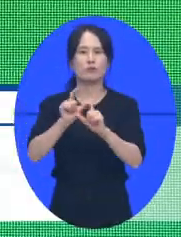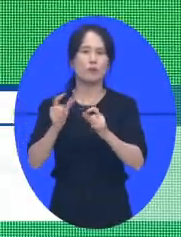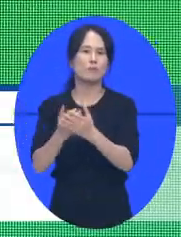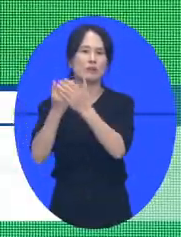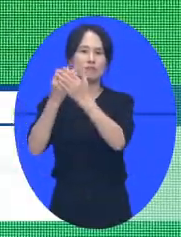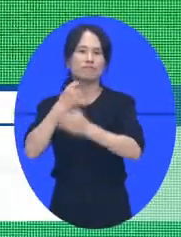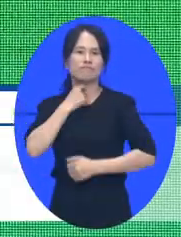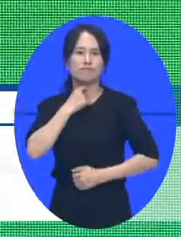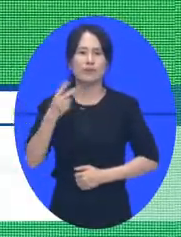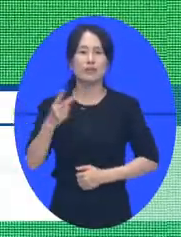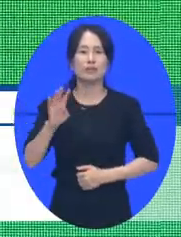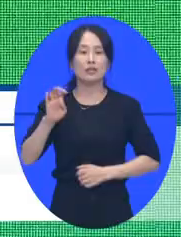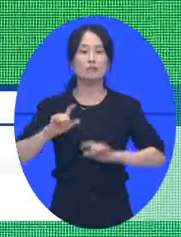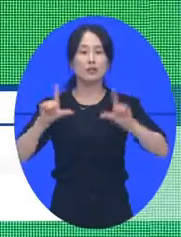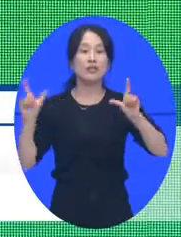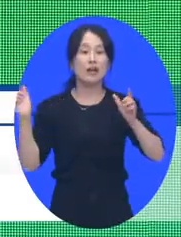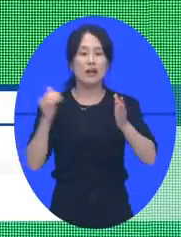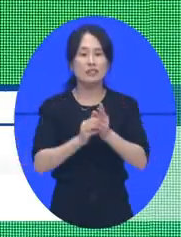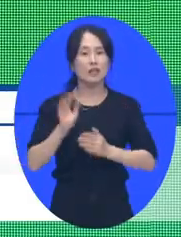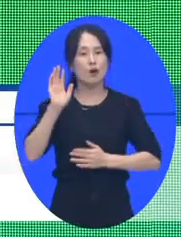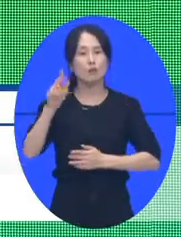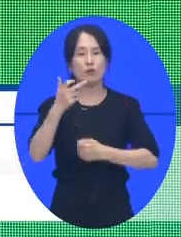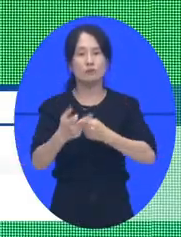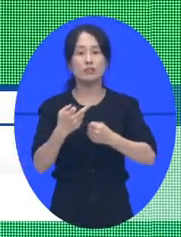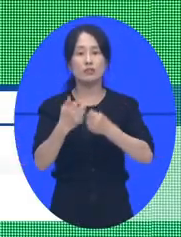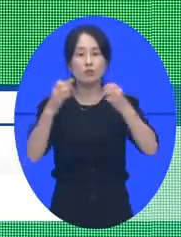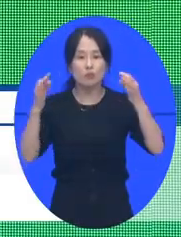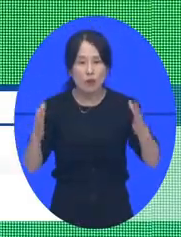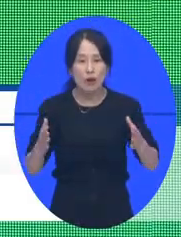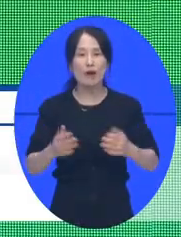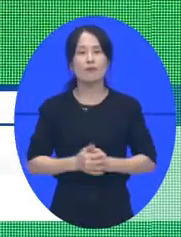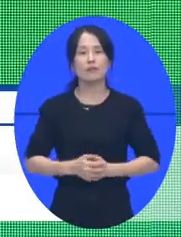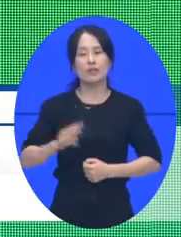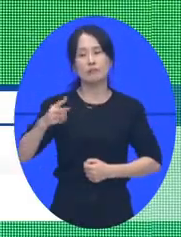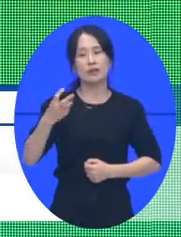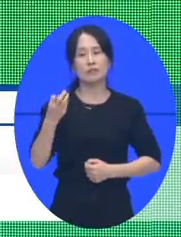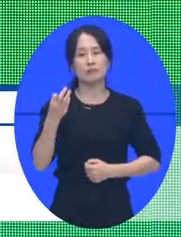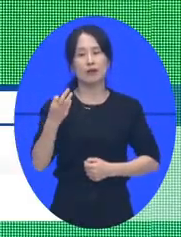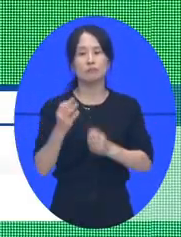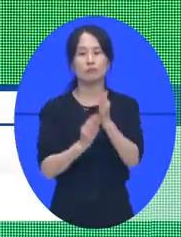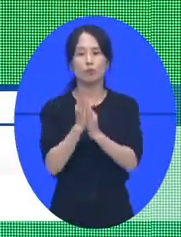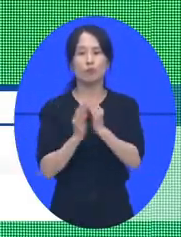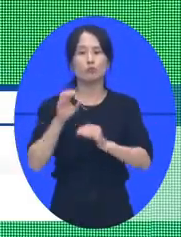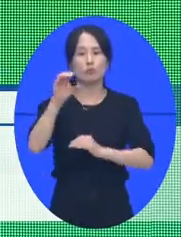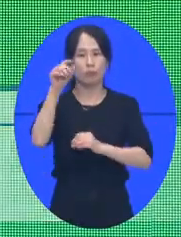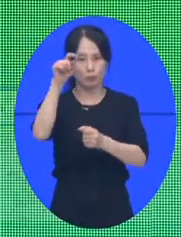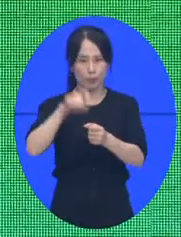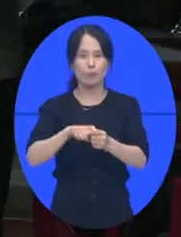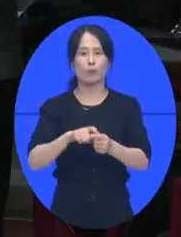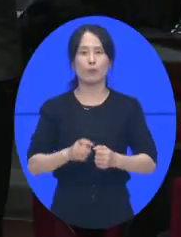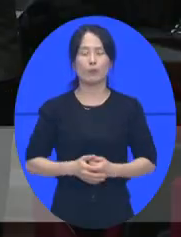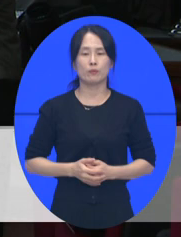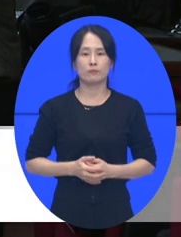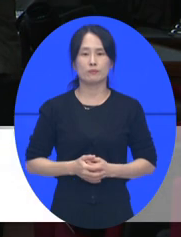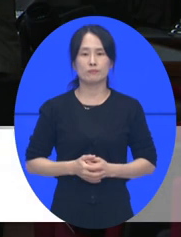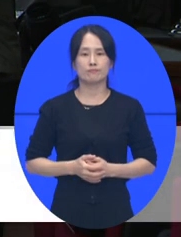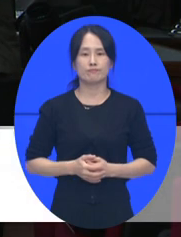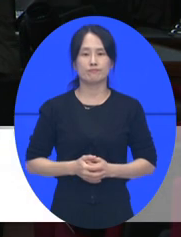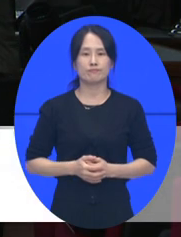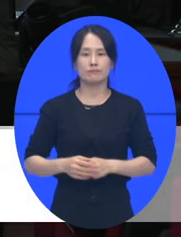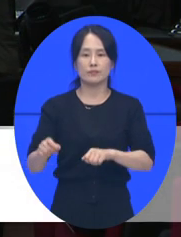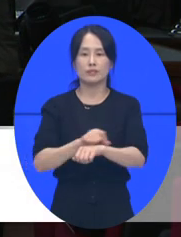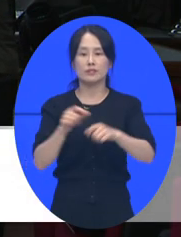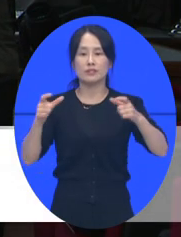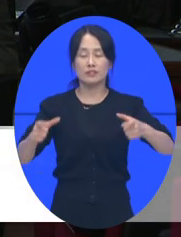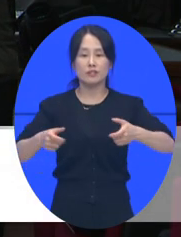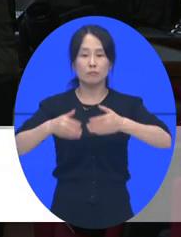키우겠습니다. 2040년까지 앞으로 17년간 213조 투자를 목표로 합니다. 특자도를